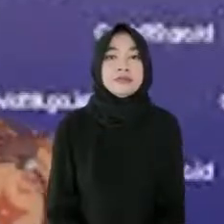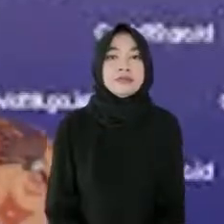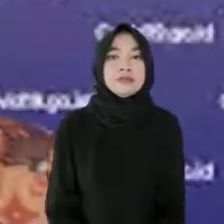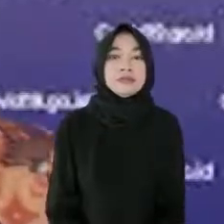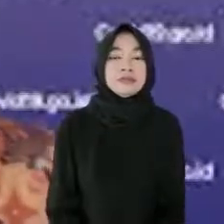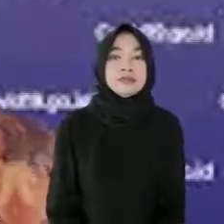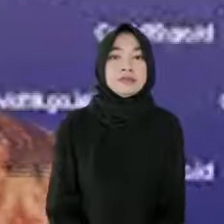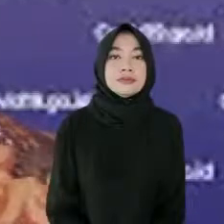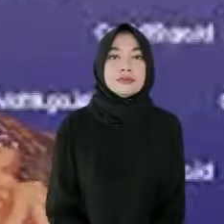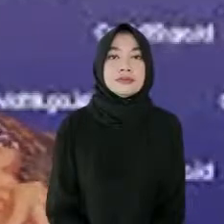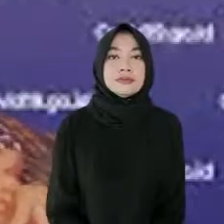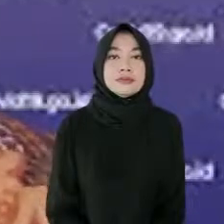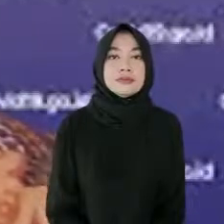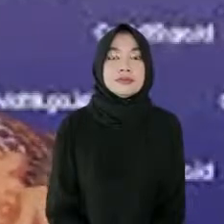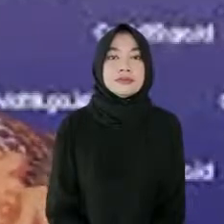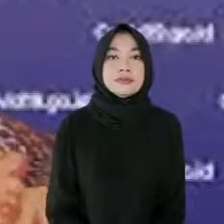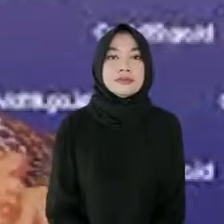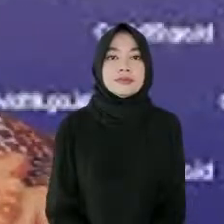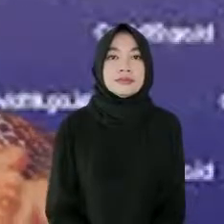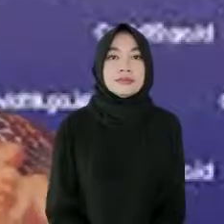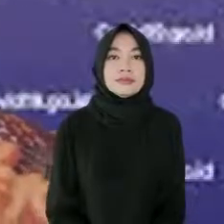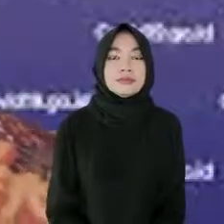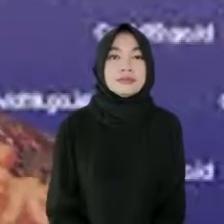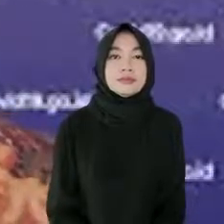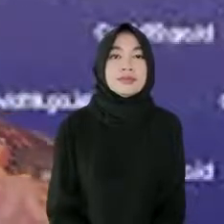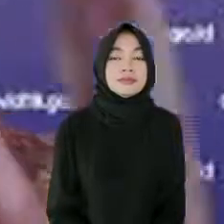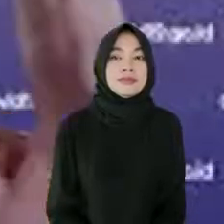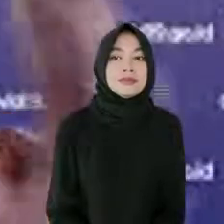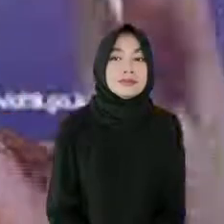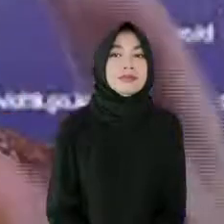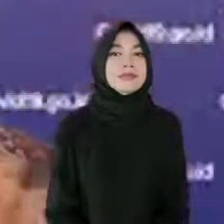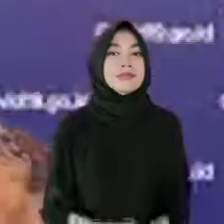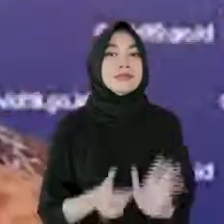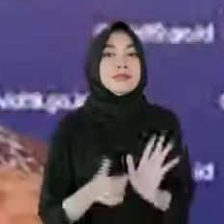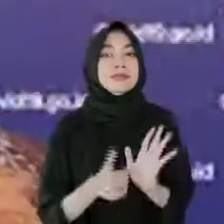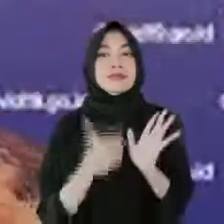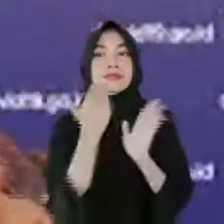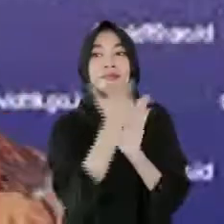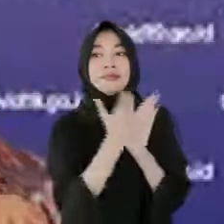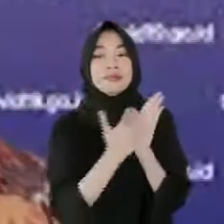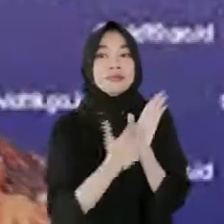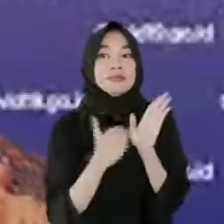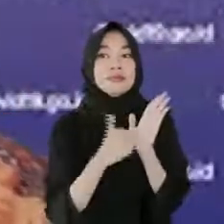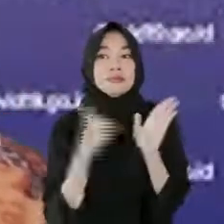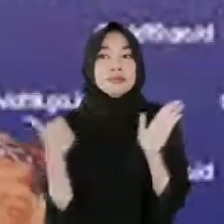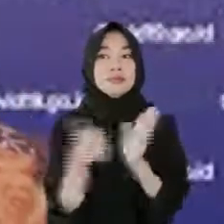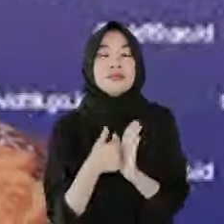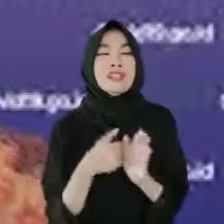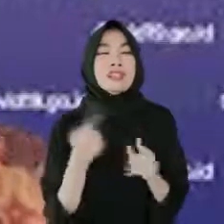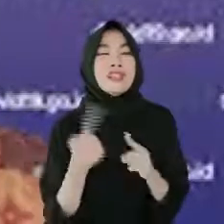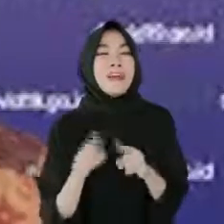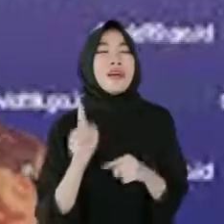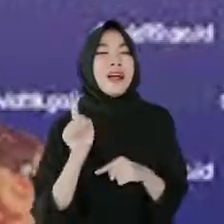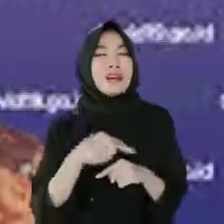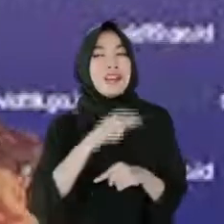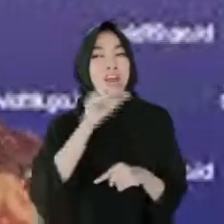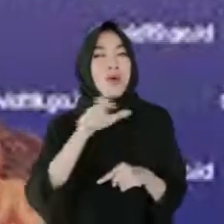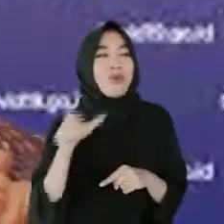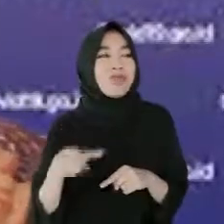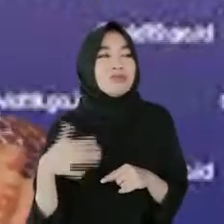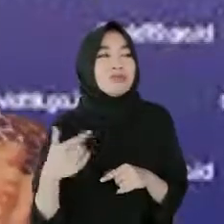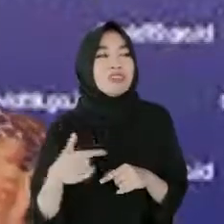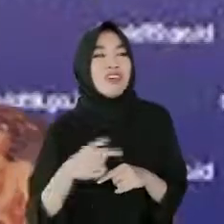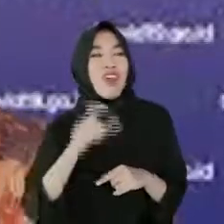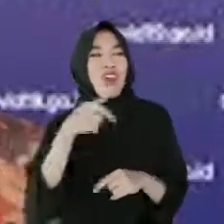artinya di dalam penyelenggaraan kegiatan ini Tetapi ada satu hal ini masih banyak yang menentang tentang